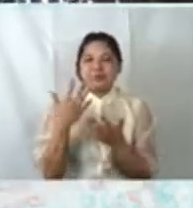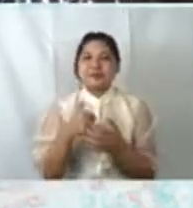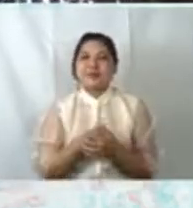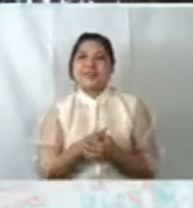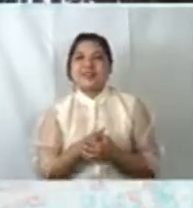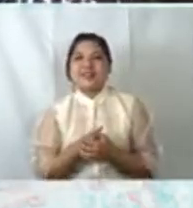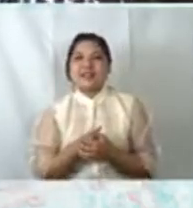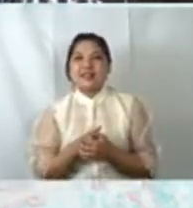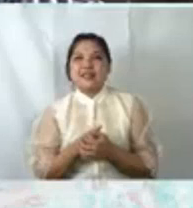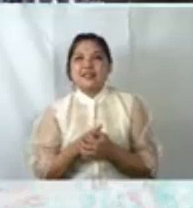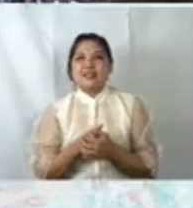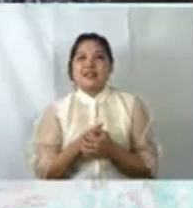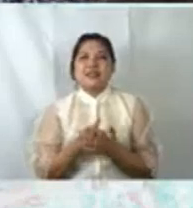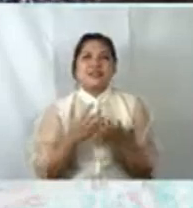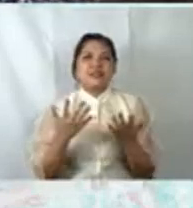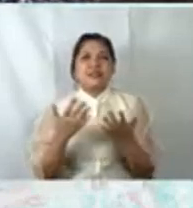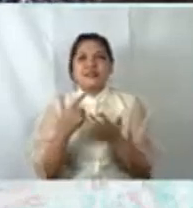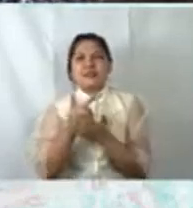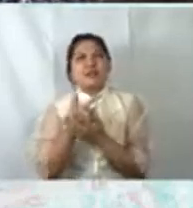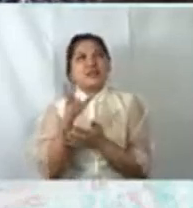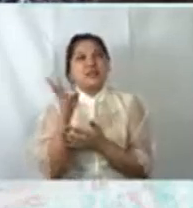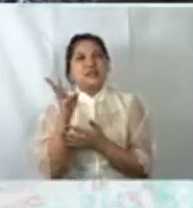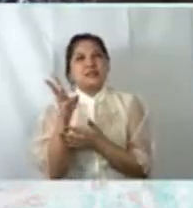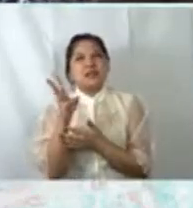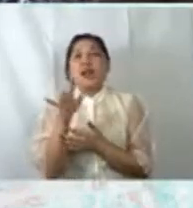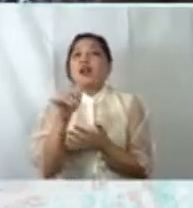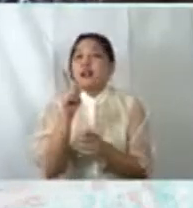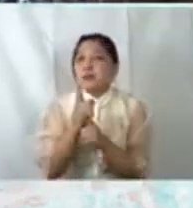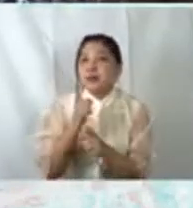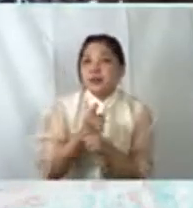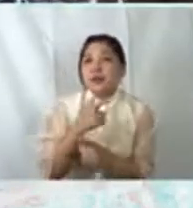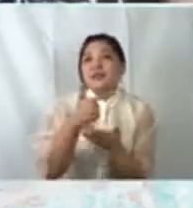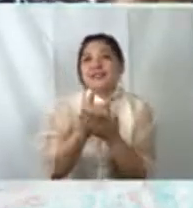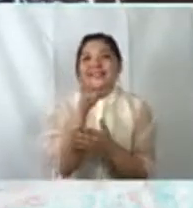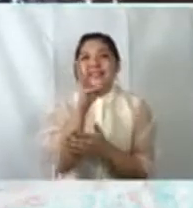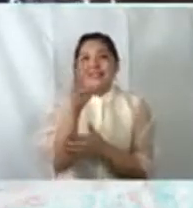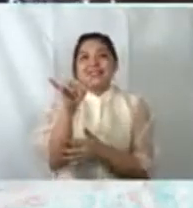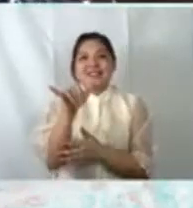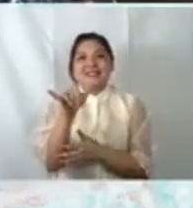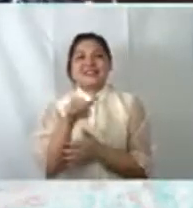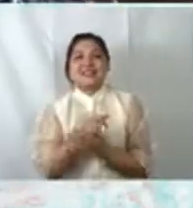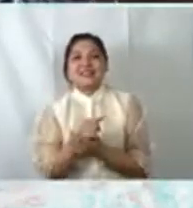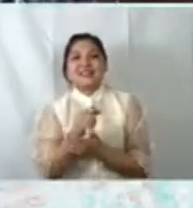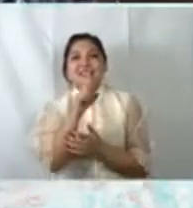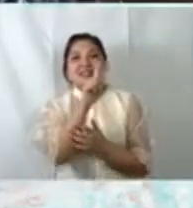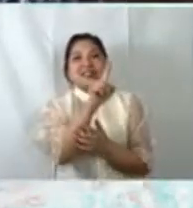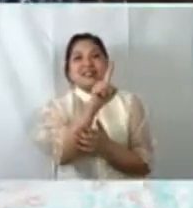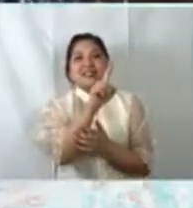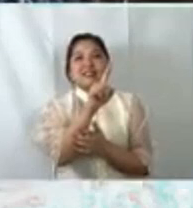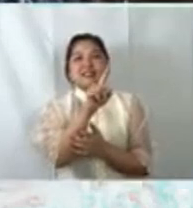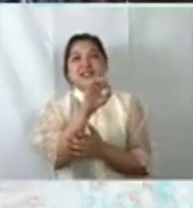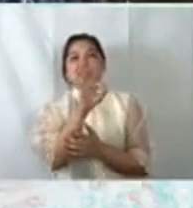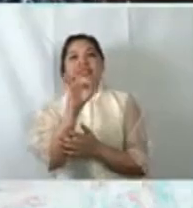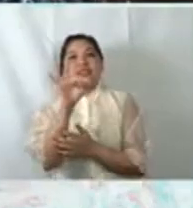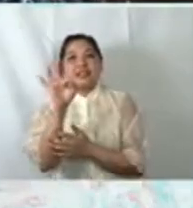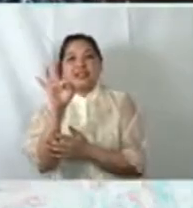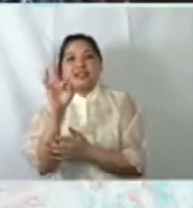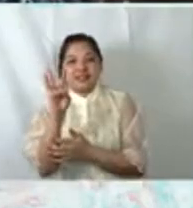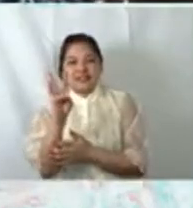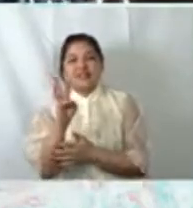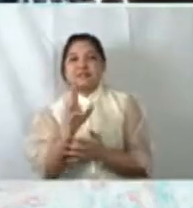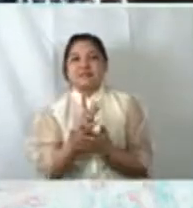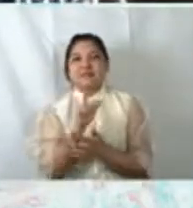O grade 6. Grade 6 na ako. Yes, grade 6 na pala ako noon. 1990. School year 96-97 ako na grade 6,